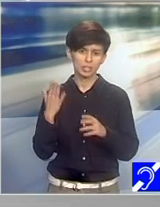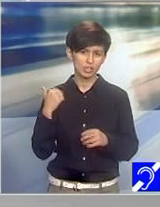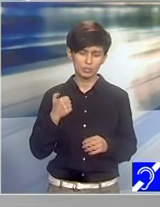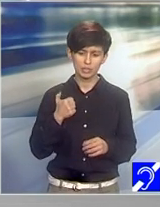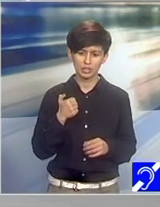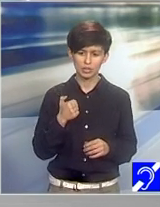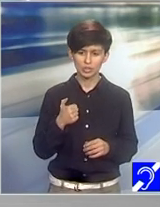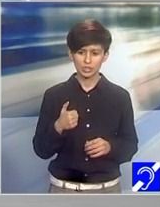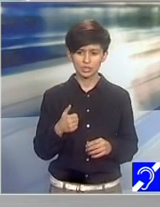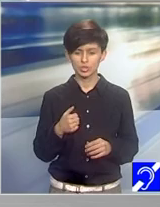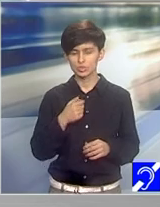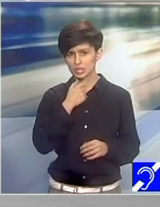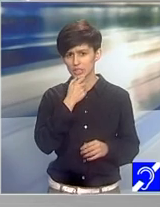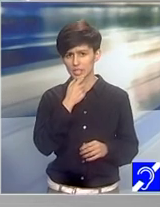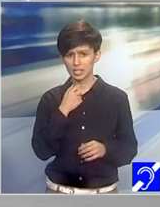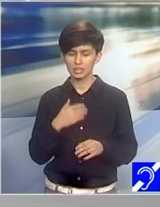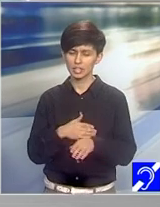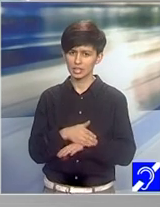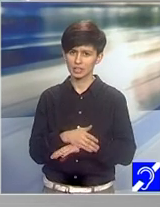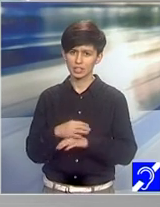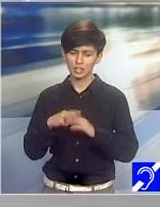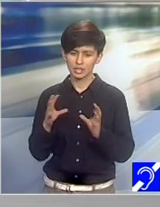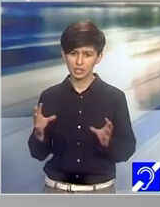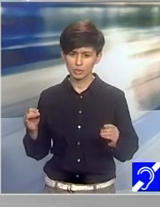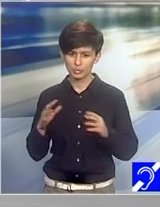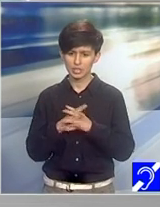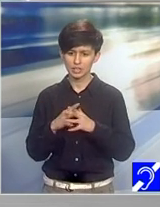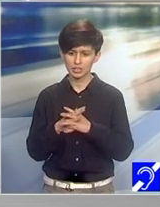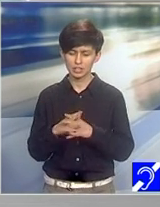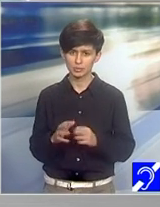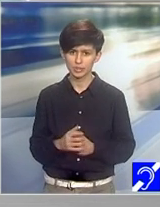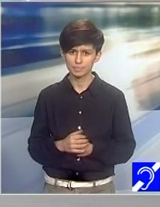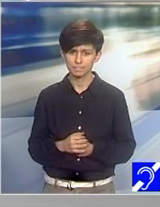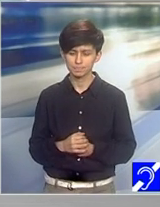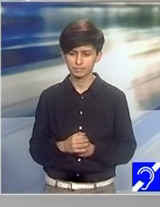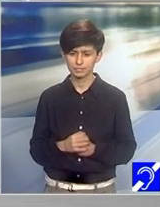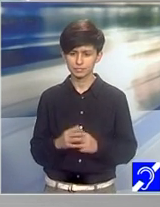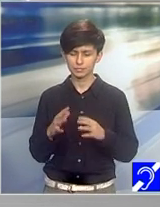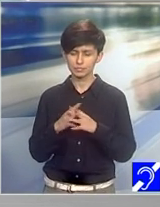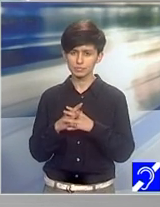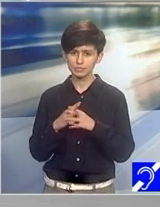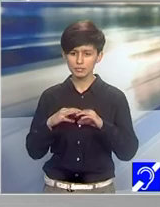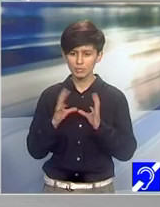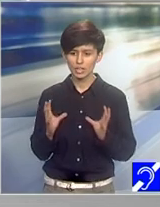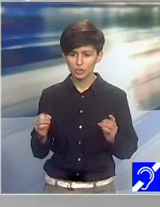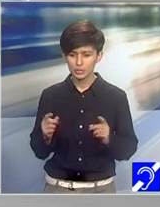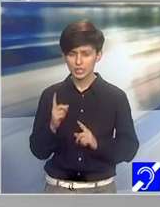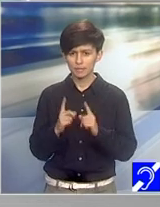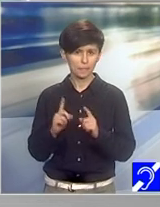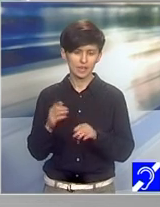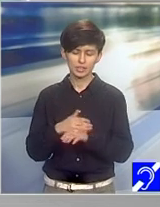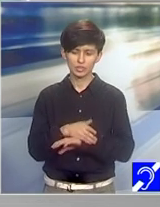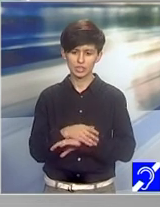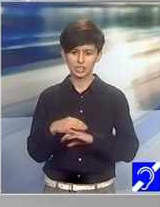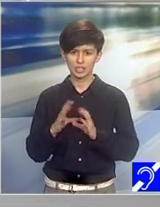trecut 101 ani de la intrarea României în război, România, rămânând neutră în 1918, ar fi primit gratis la marile puteri